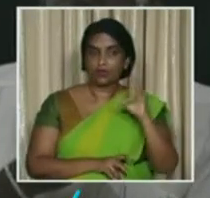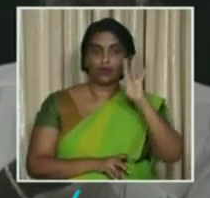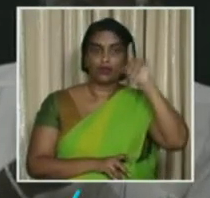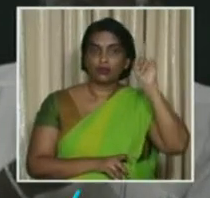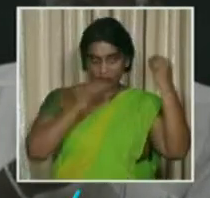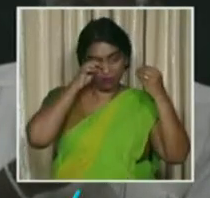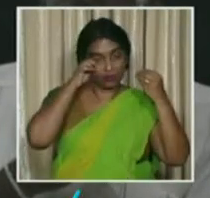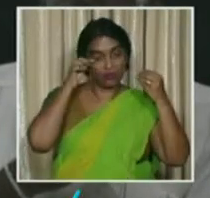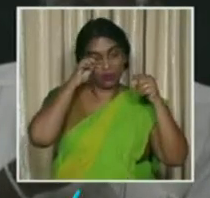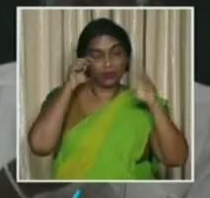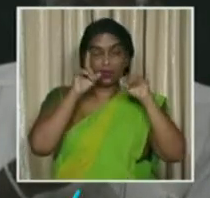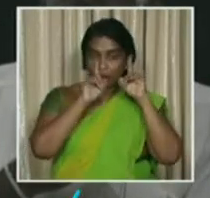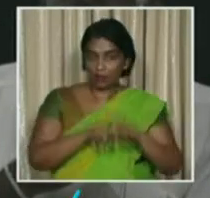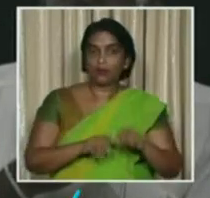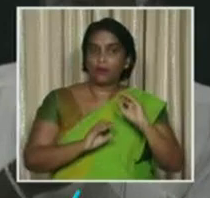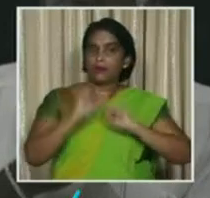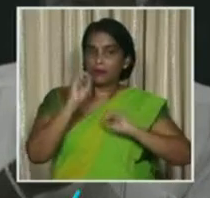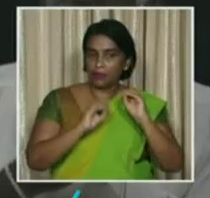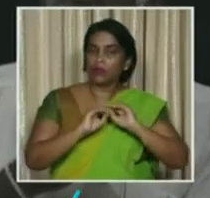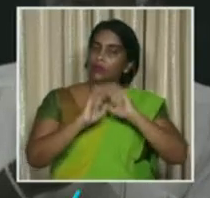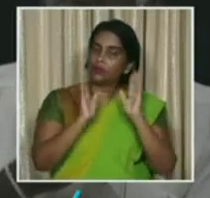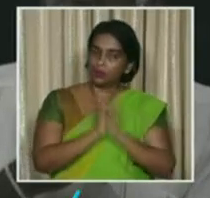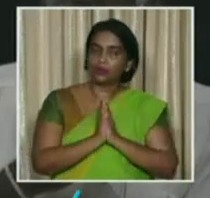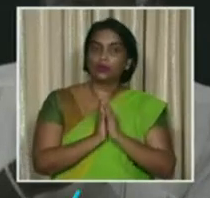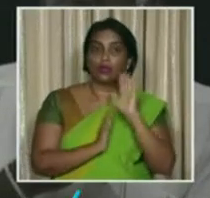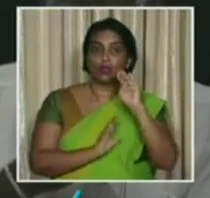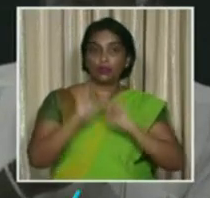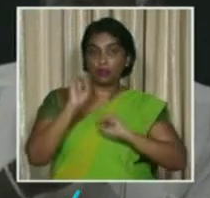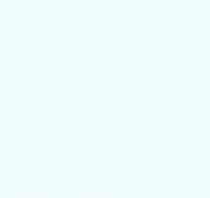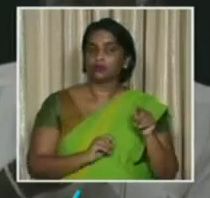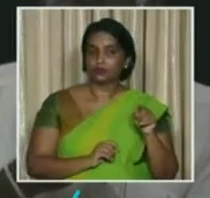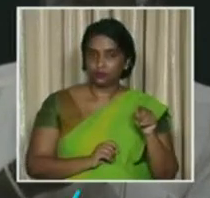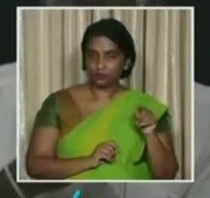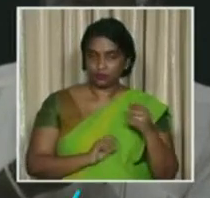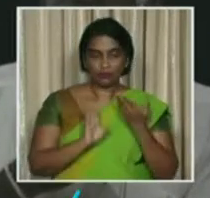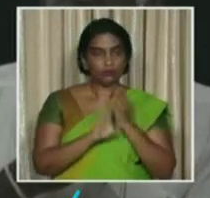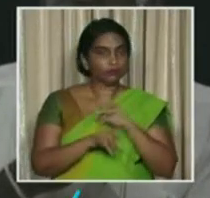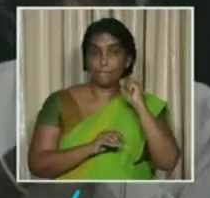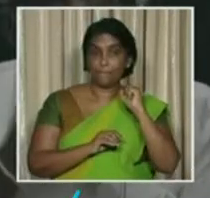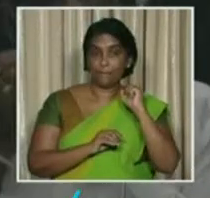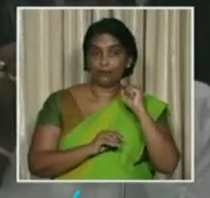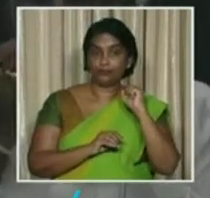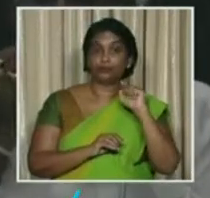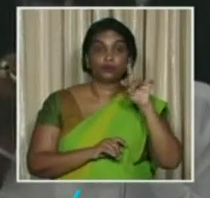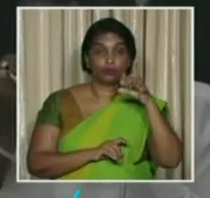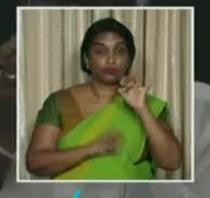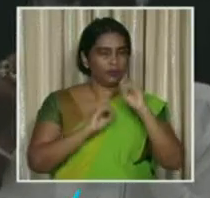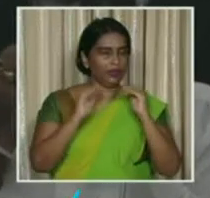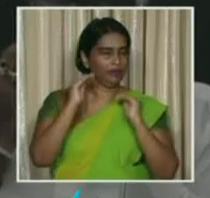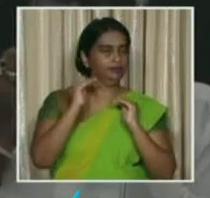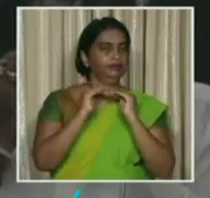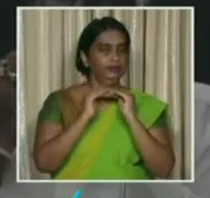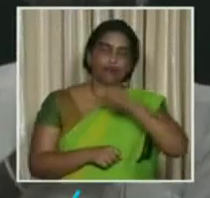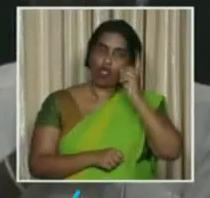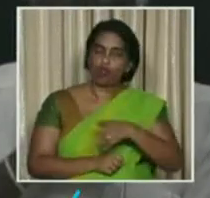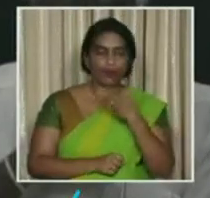25000 දක්වා මේ ආදි වශයෙන් අනුපාතය වශයෙන් හැම අයටම 140කට වැඩි ප්‍රමාණයකින් කලින් තිබුණට වඩා ප්‍රමාණය 100ක් ආසන්න වෙන